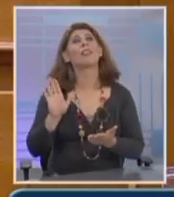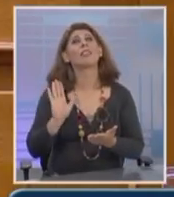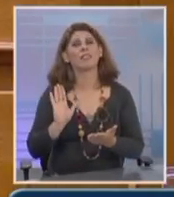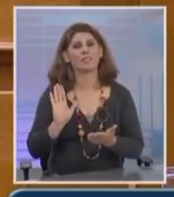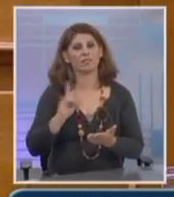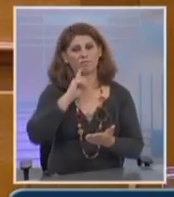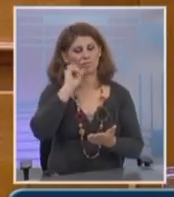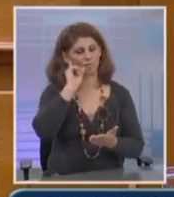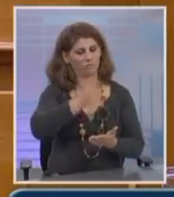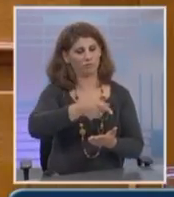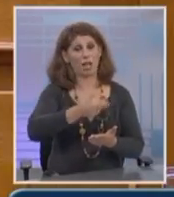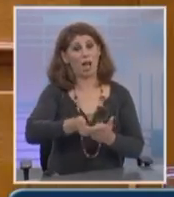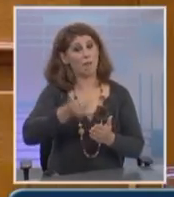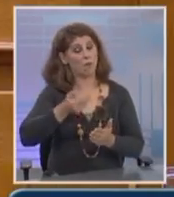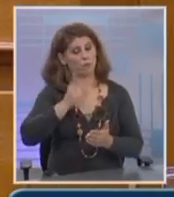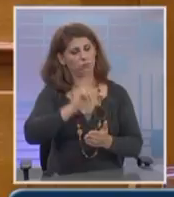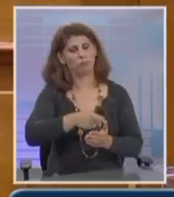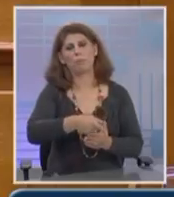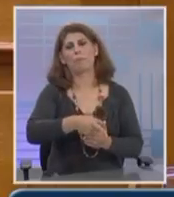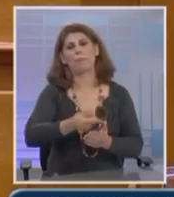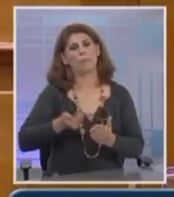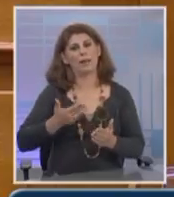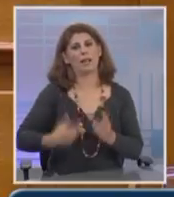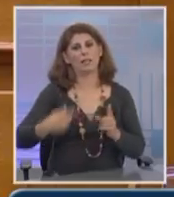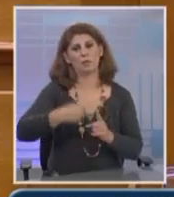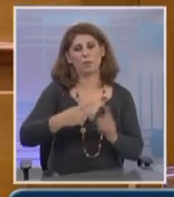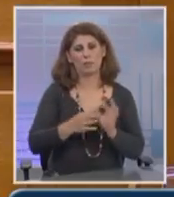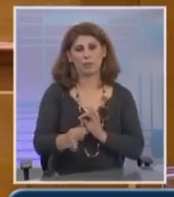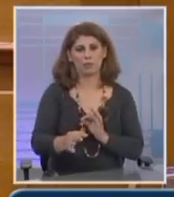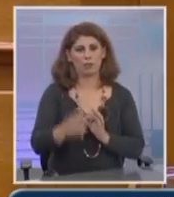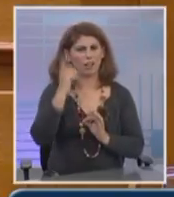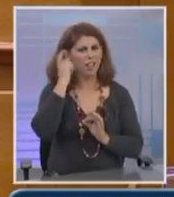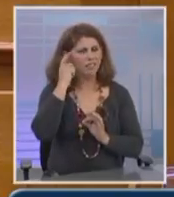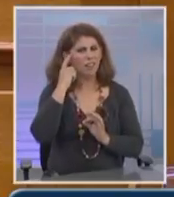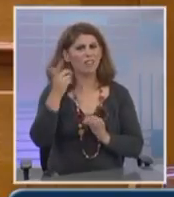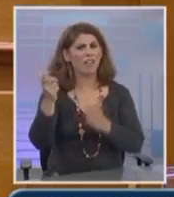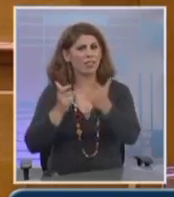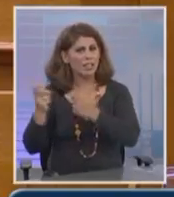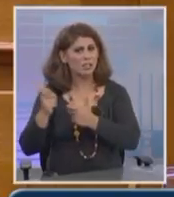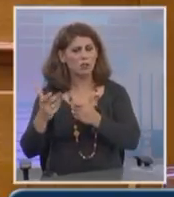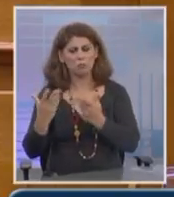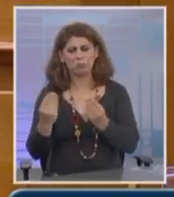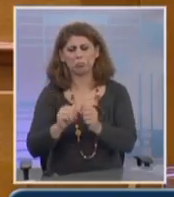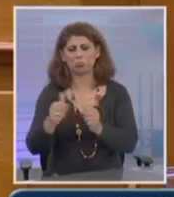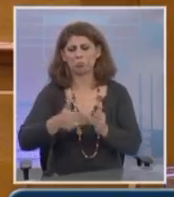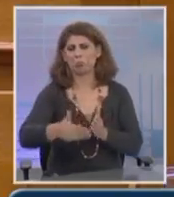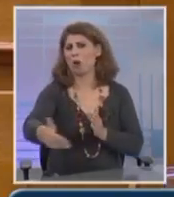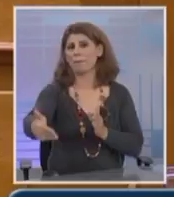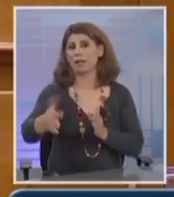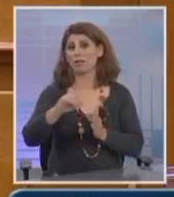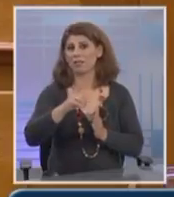σας επιβάλλουν εκ των προτέρων συμπληρωματικά μέτρα. Και έχουν καταλάβει και οι δανειστές μας εδώ και καιρό ότι